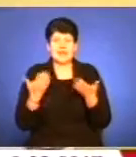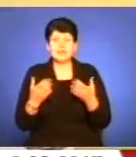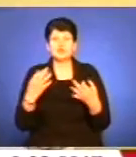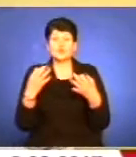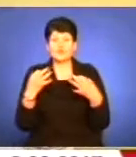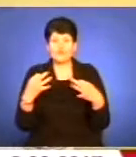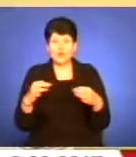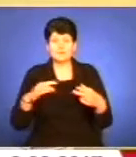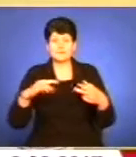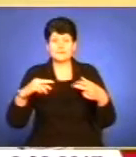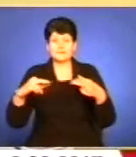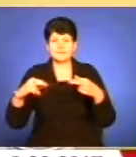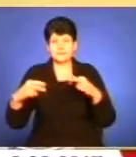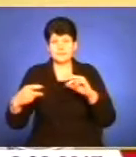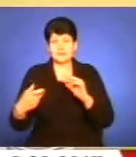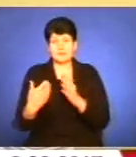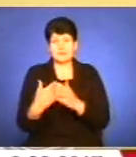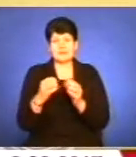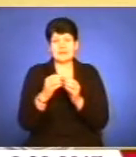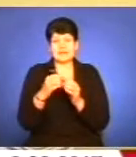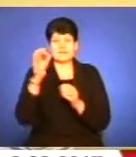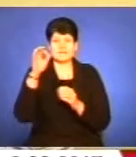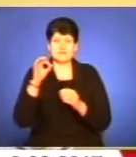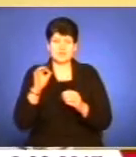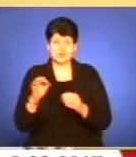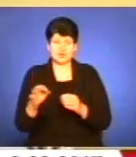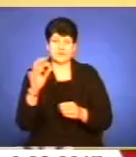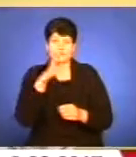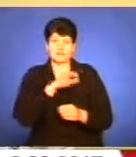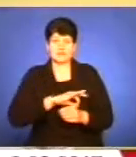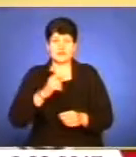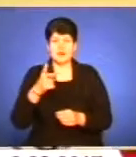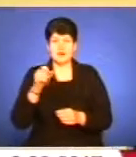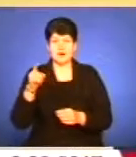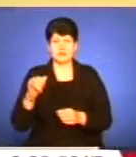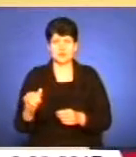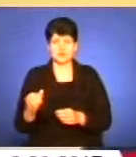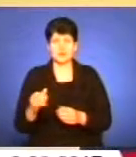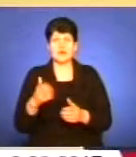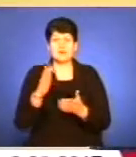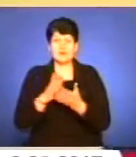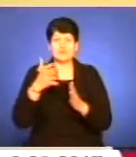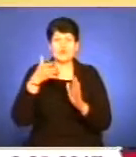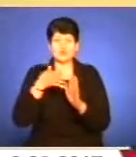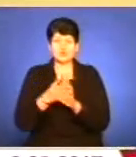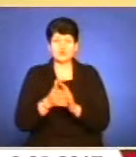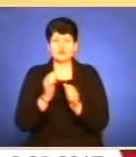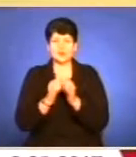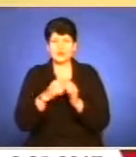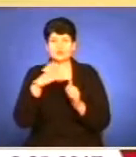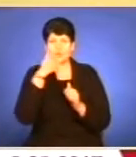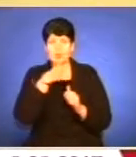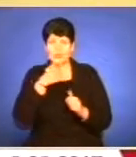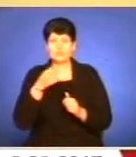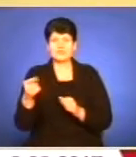дозволить замістити десь близько 10% споживання газу. Мусимо розуміти, що щороку в